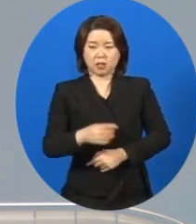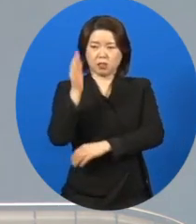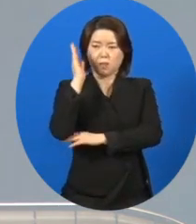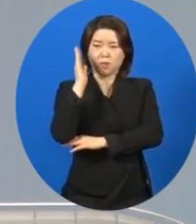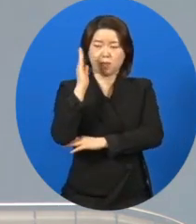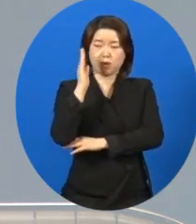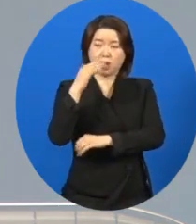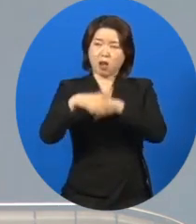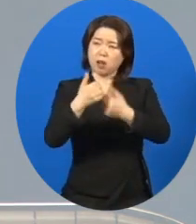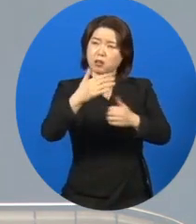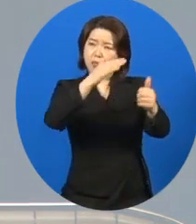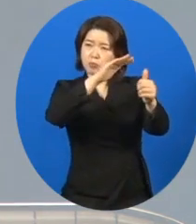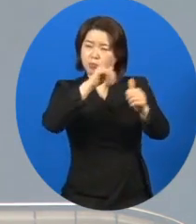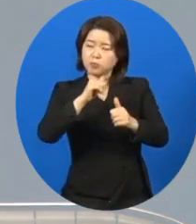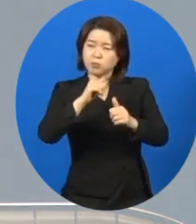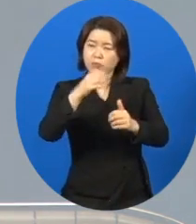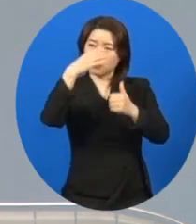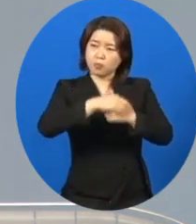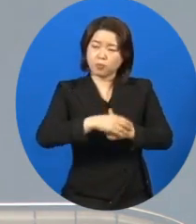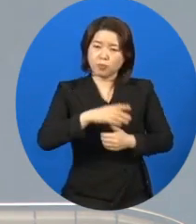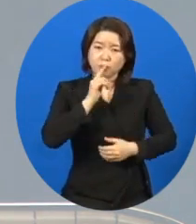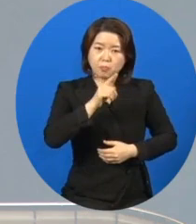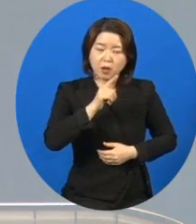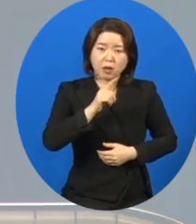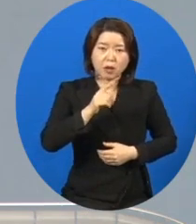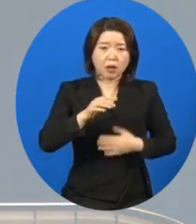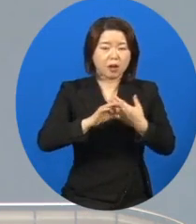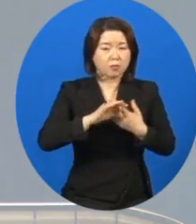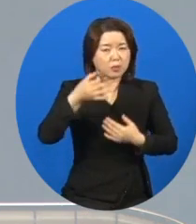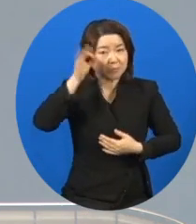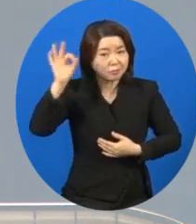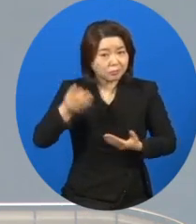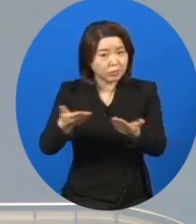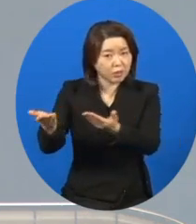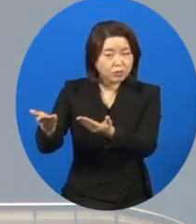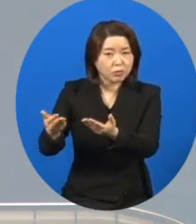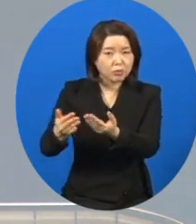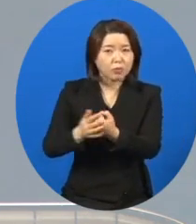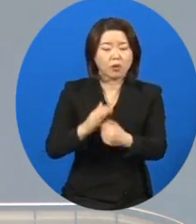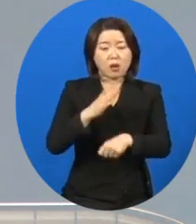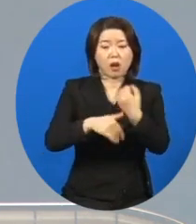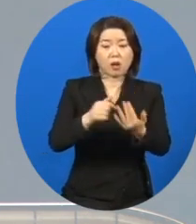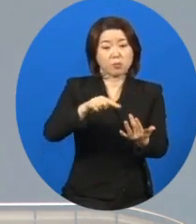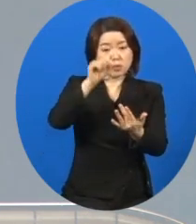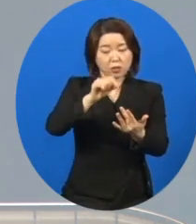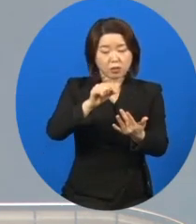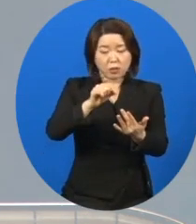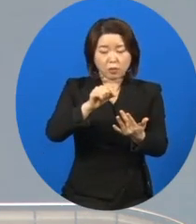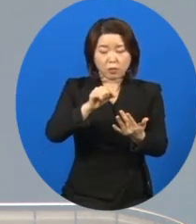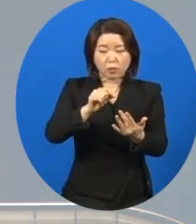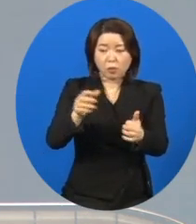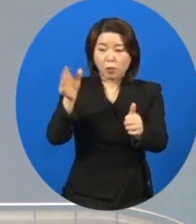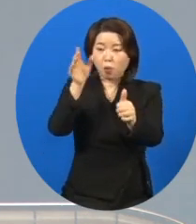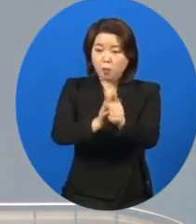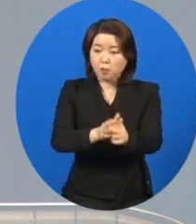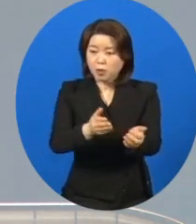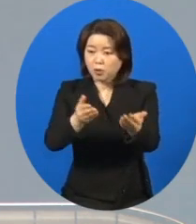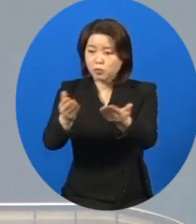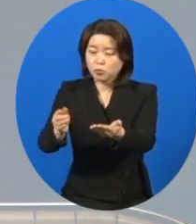받았다 그러면 다 인정해야 됩니까? 하나님이 그 사람을 택하여 사명을 주신 것을 어떻게